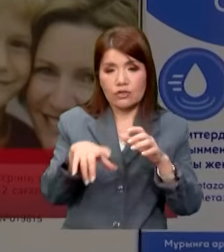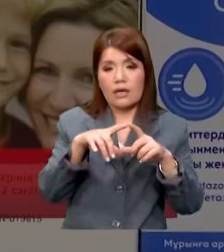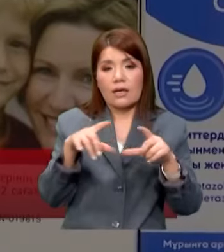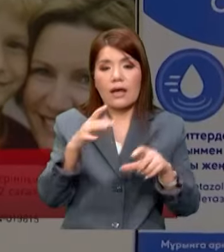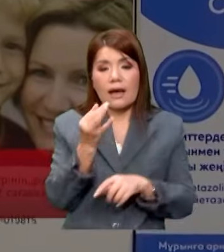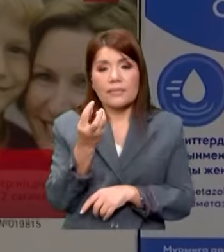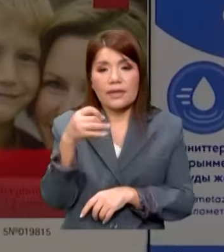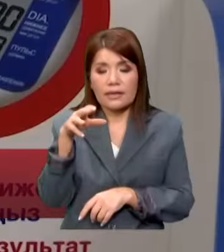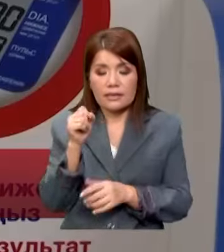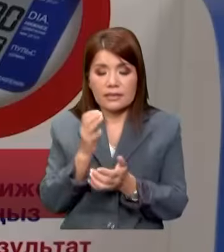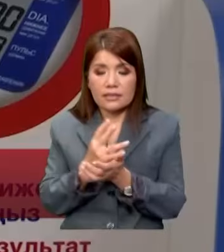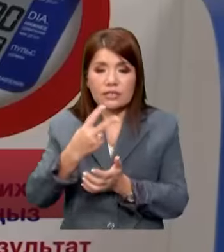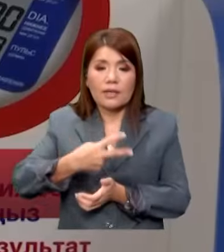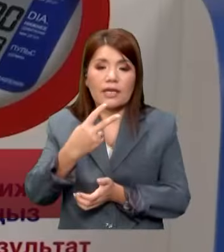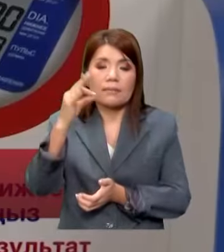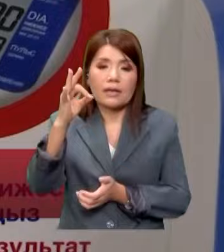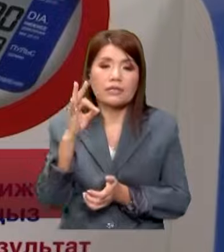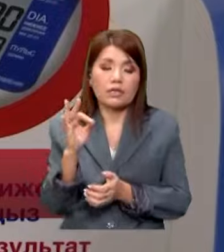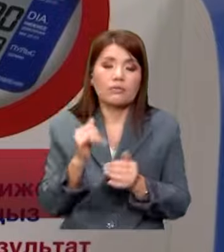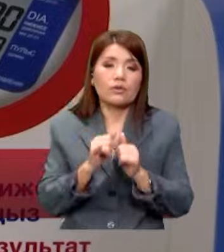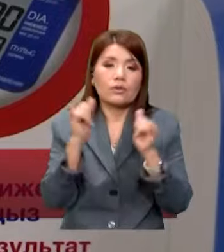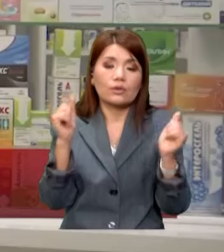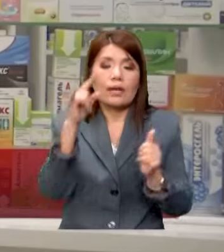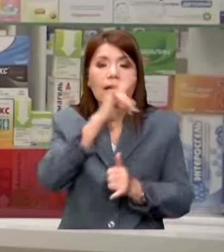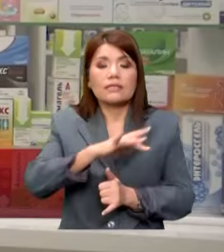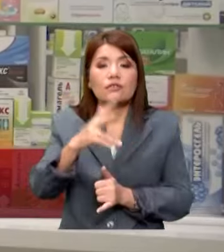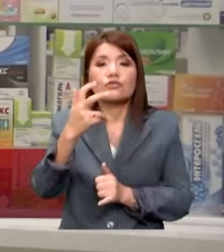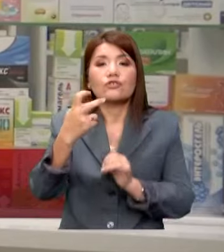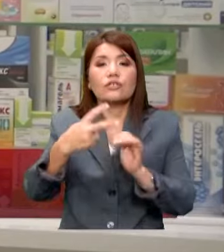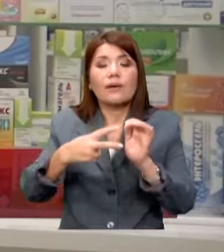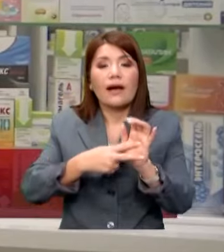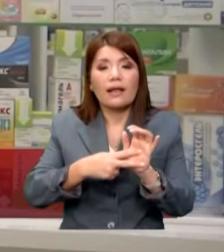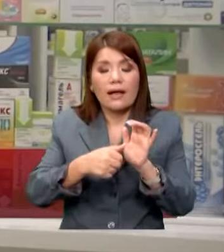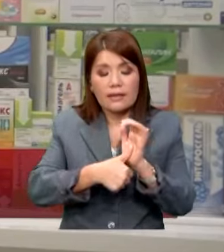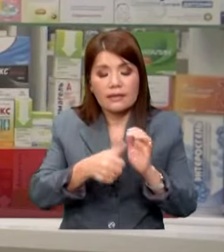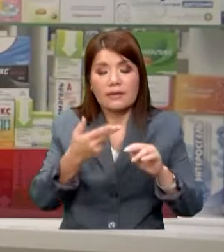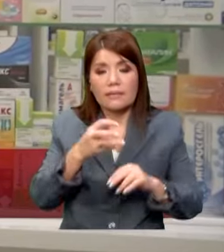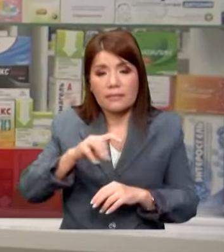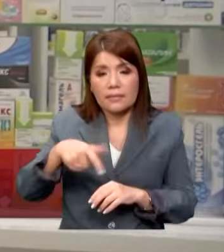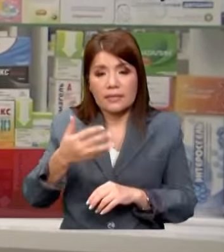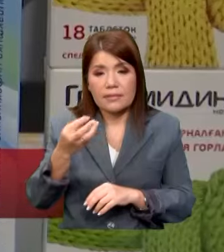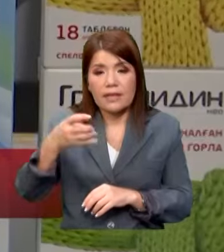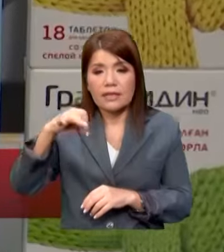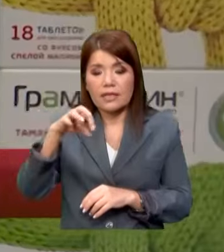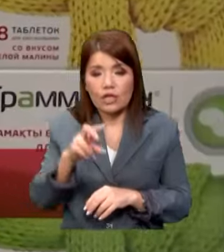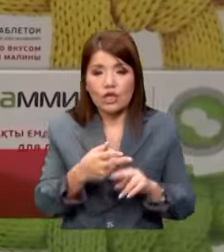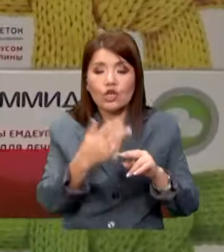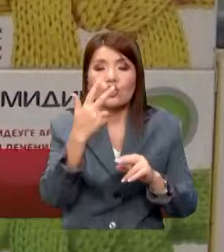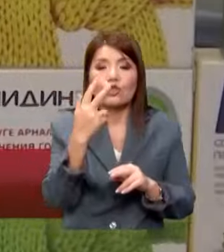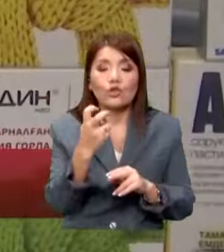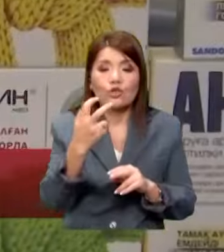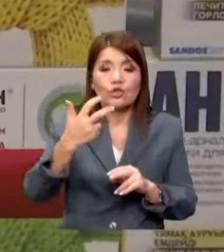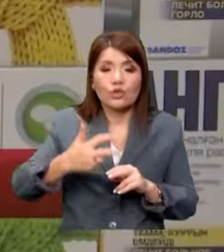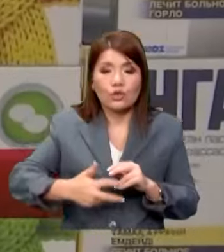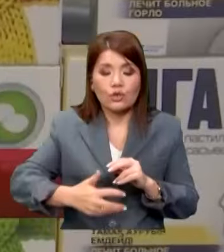сауда саттық 22%-ға өсім көрсеткен. Қазақстандықтар 326,5 миллиард теңге сомасына 253 миллион